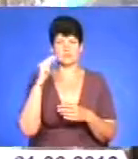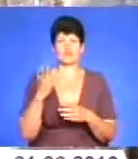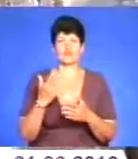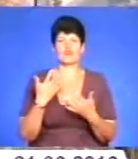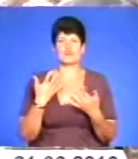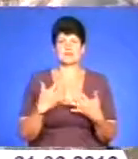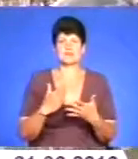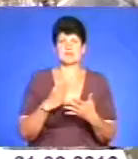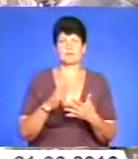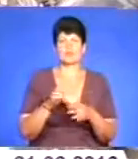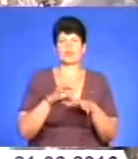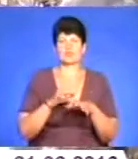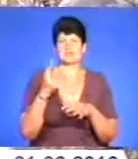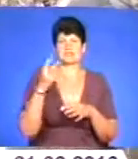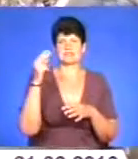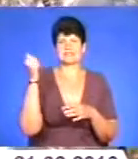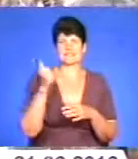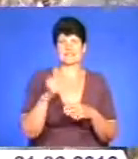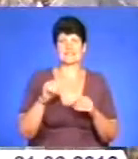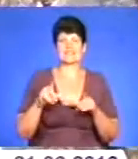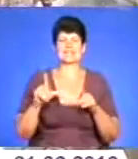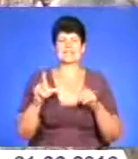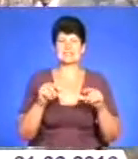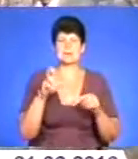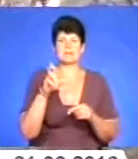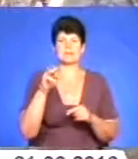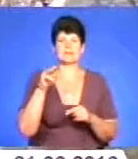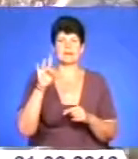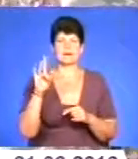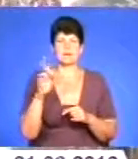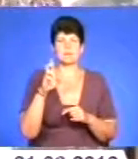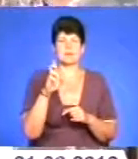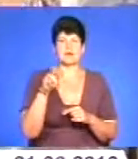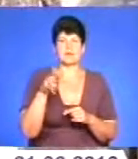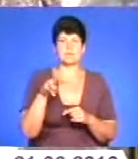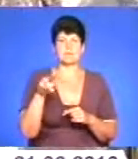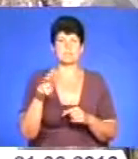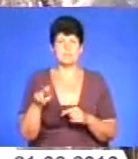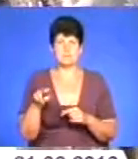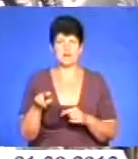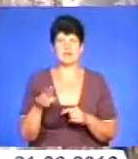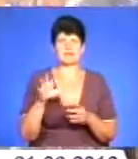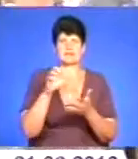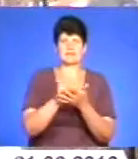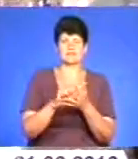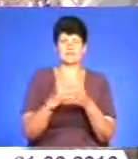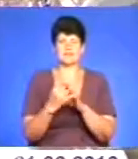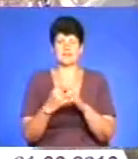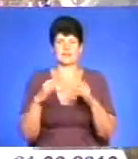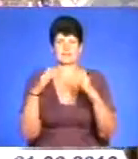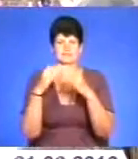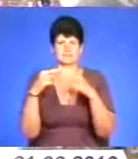навики ми проводили 2 тижні. Це ми їздили на БТРах, БМП, бойові машини по танкам були, захватували села, там здання